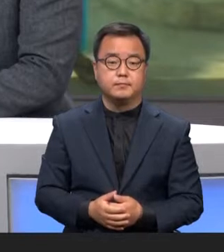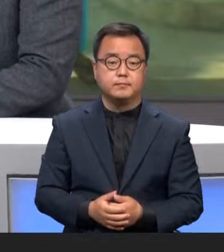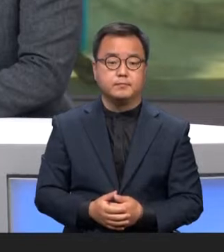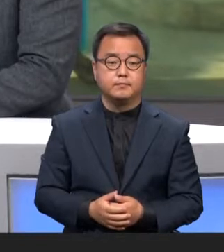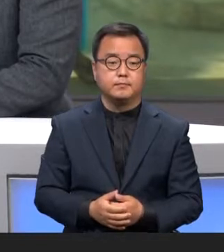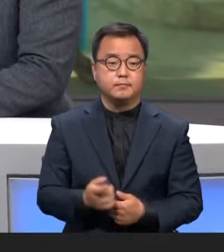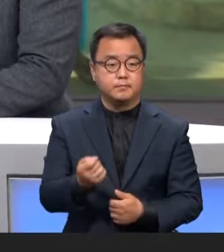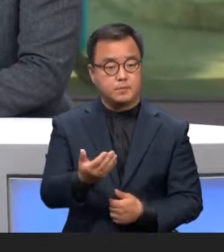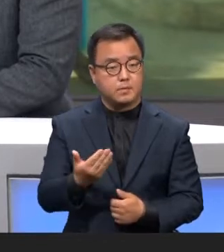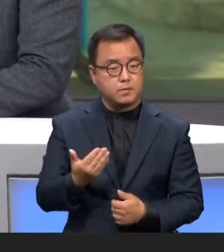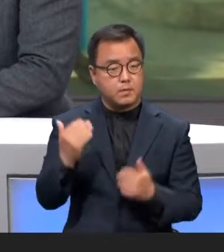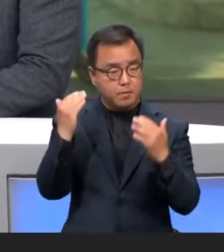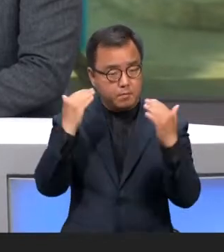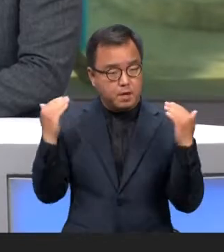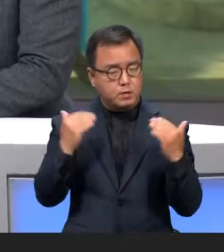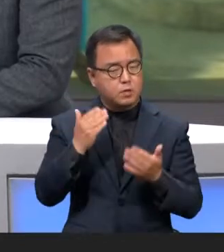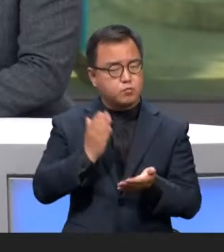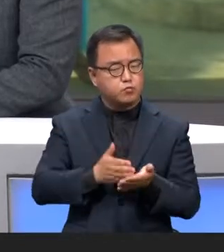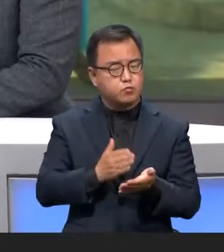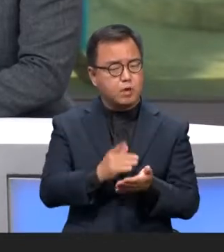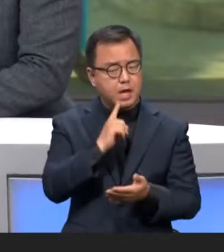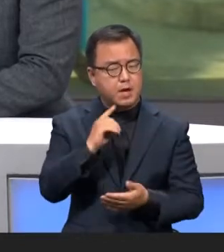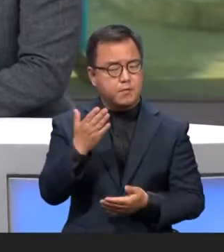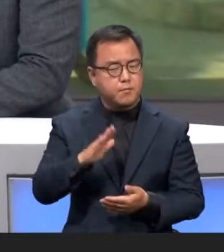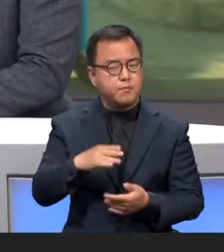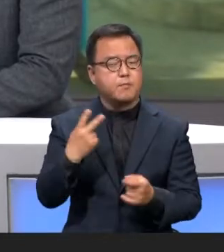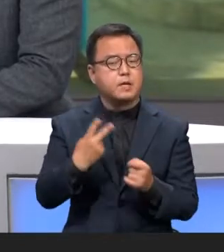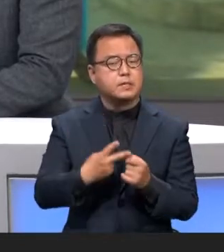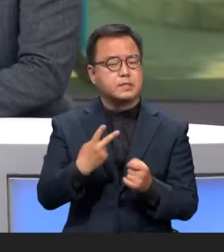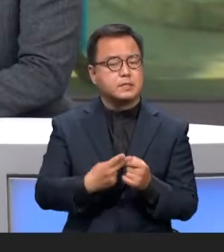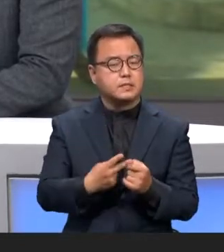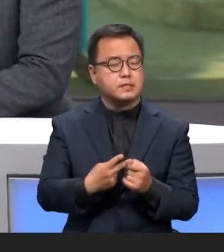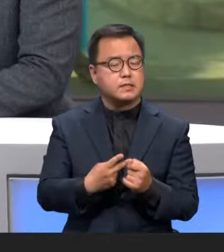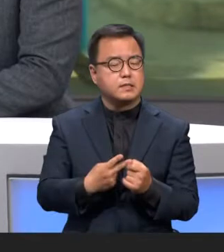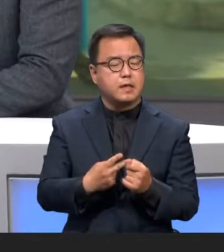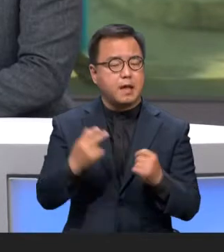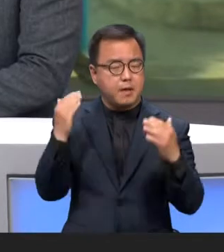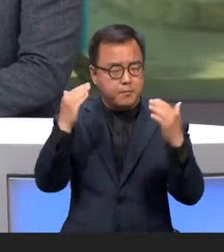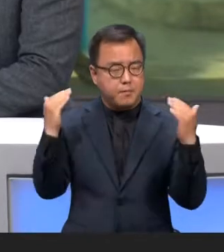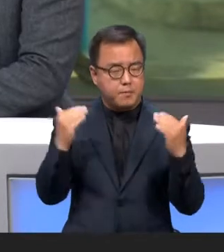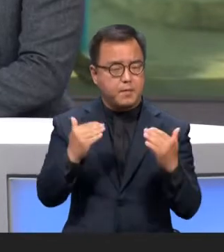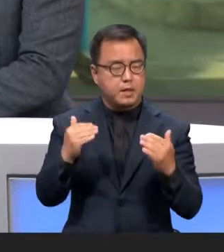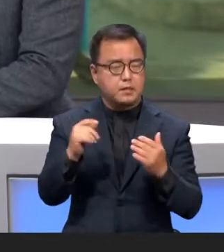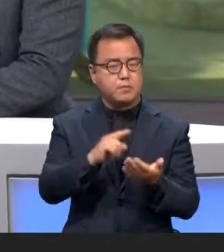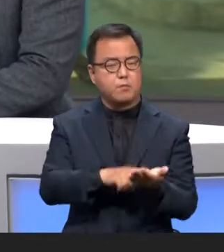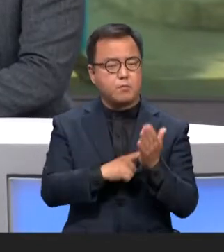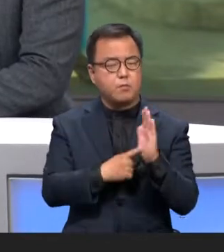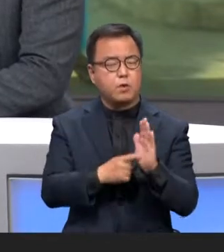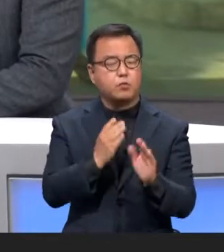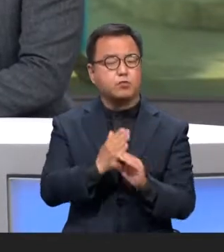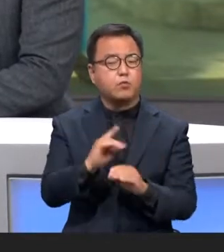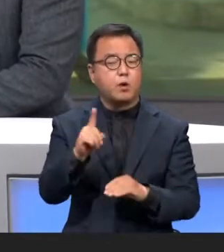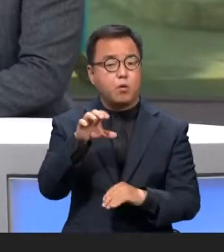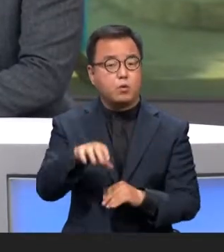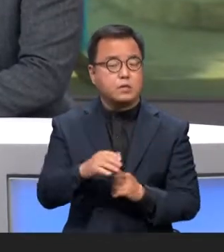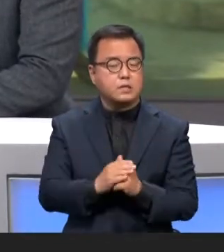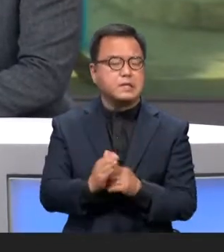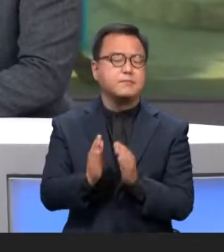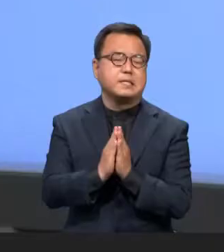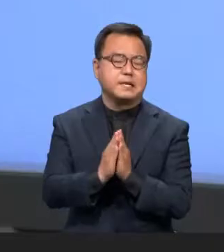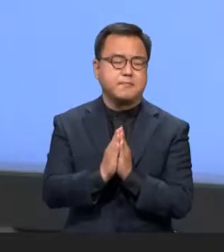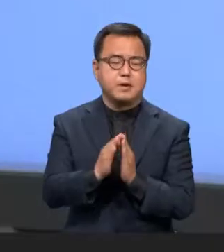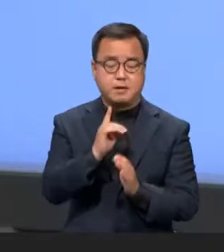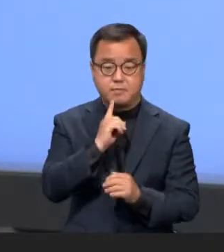네, 방금 베트남의 소식도 나왔었는데 이제 제2의 베트남으로 떠오르고 있는 미얀마에 관련된 소식이에요. 그렇습니다. 벌써 두 달